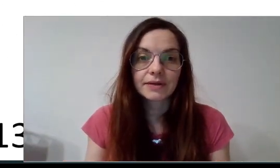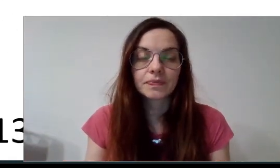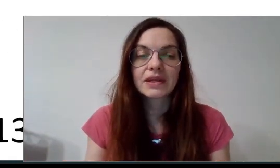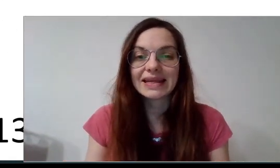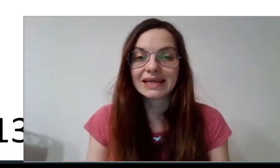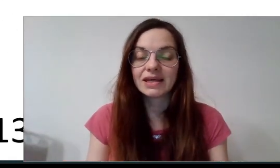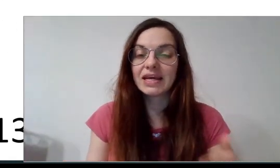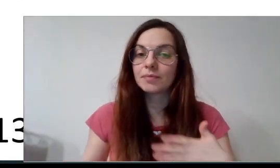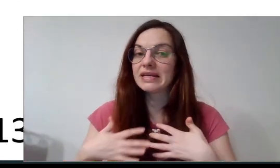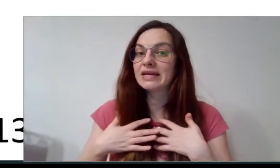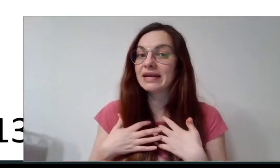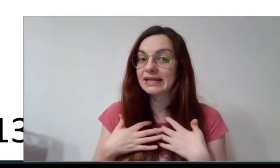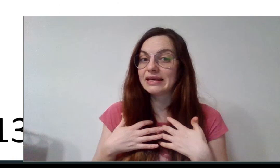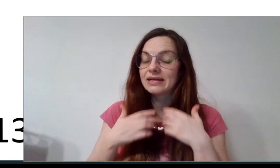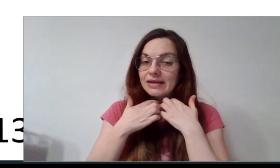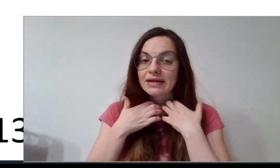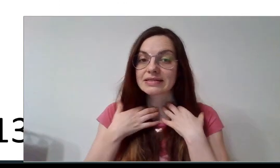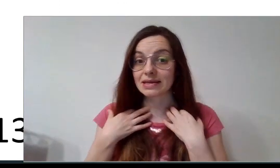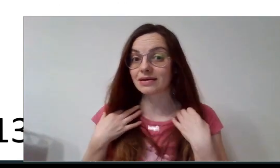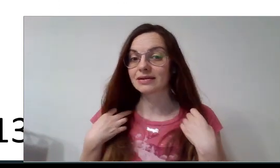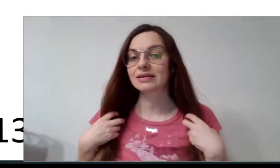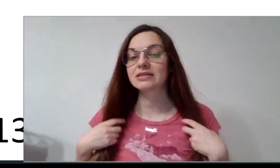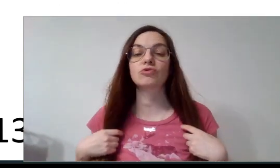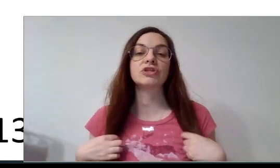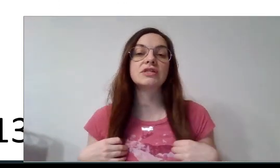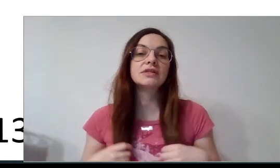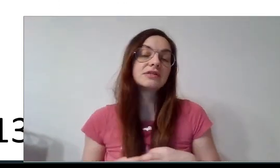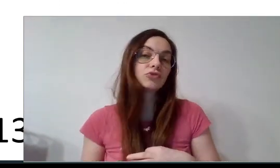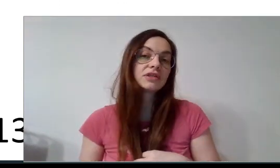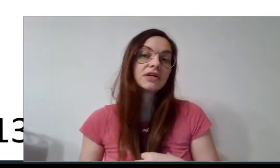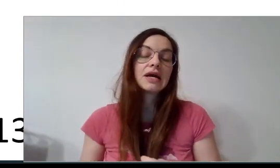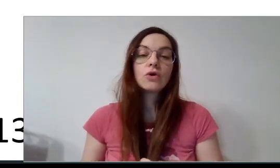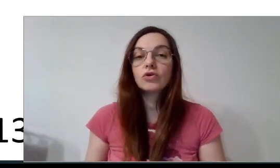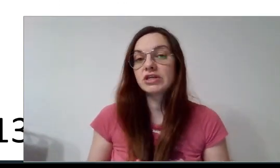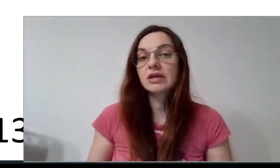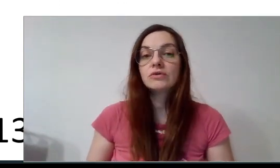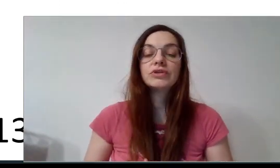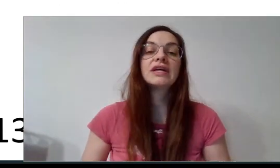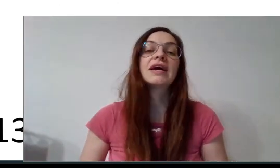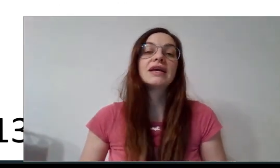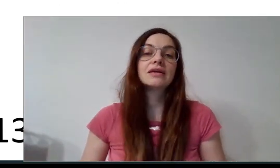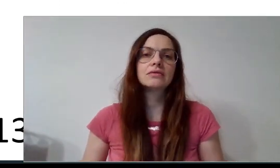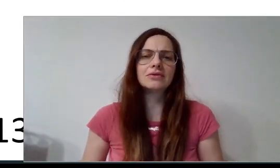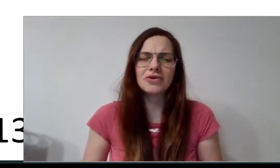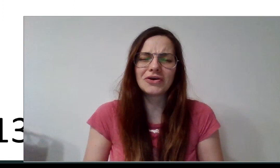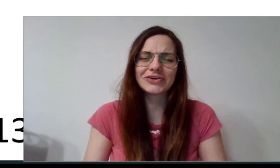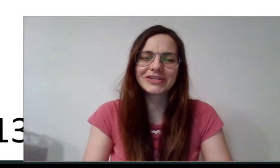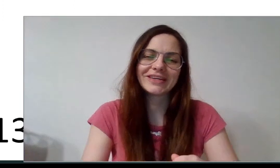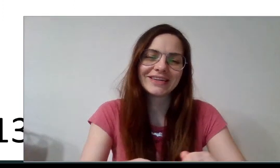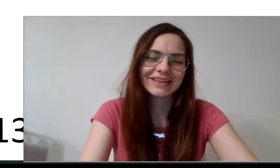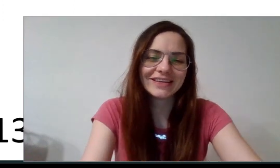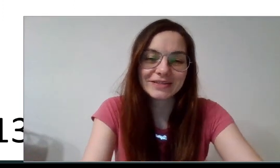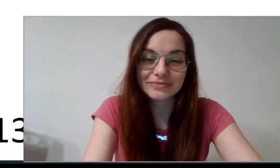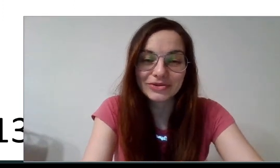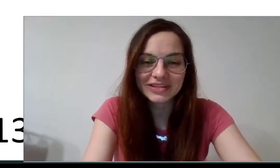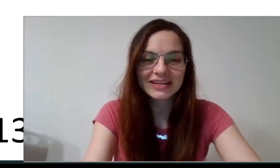Next, ledig, ich bin ledig, dakle single, nisam oženjen, nisam udat, oženjena, udata,